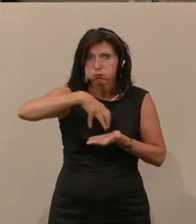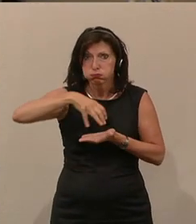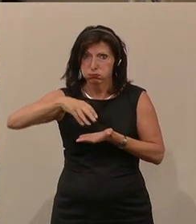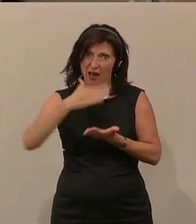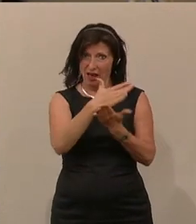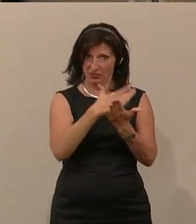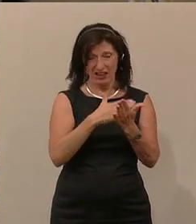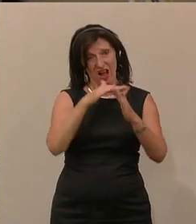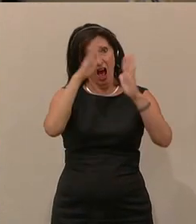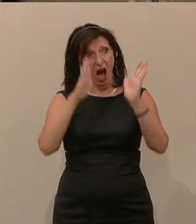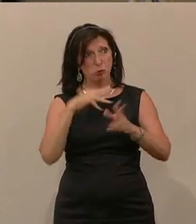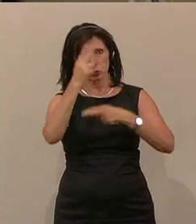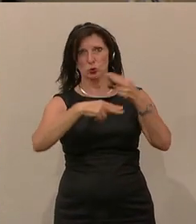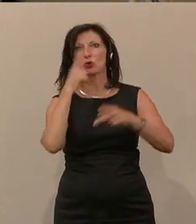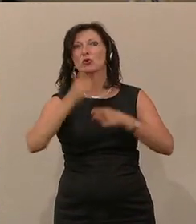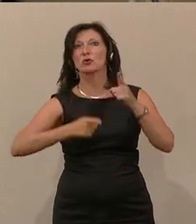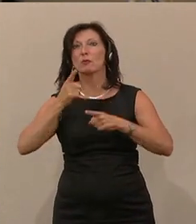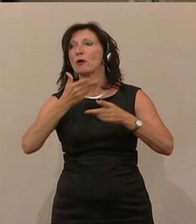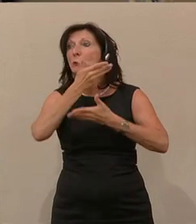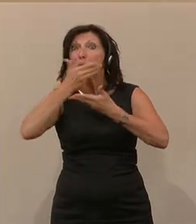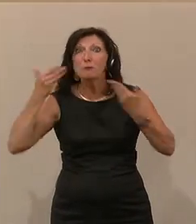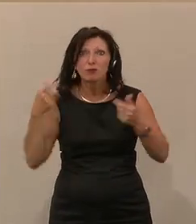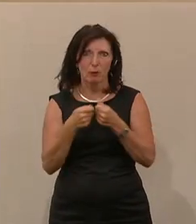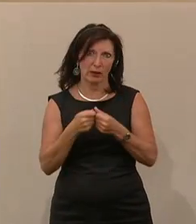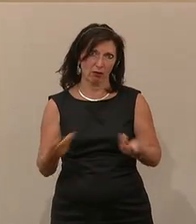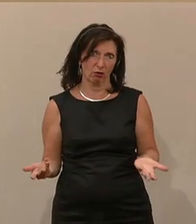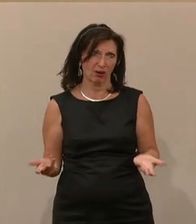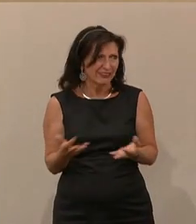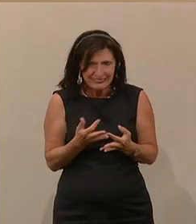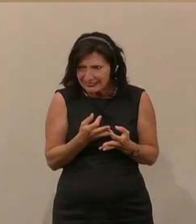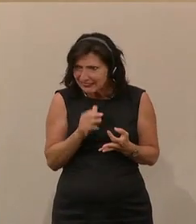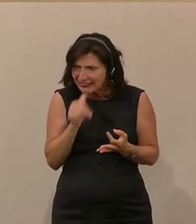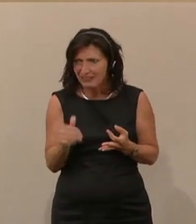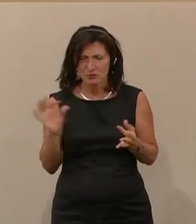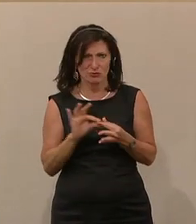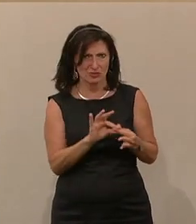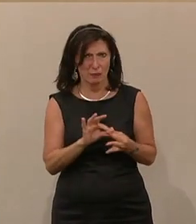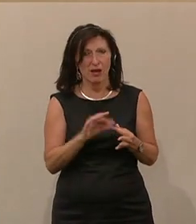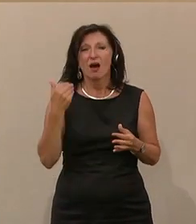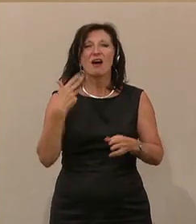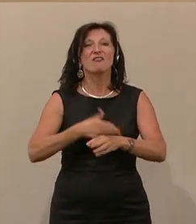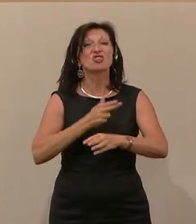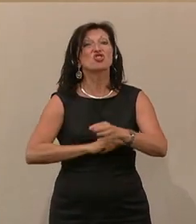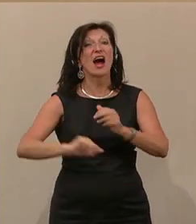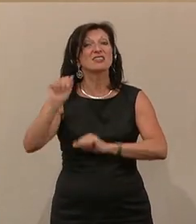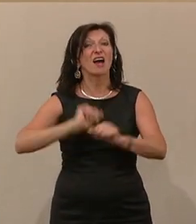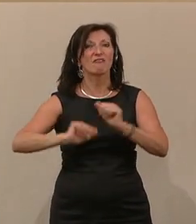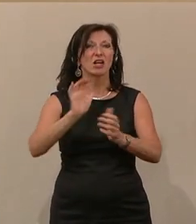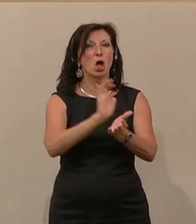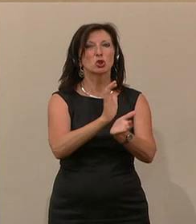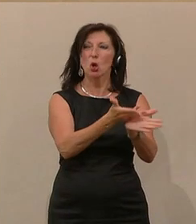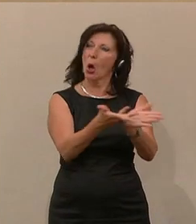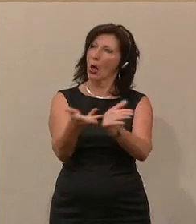mit dem hausdurchsuchungsbefehl zu tun rein gar nichts sie haben der staatsanwaltschaft zeugen präsentiert die wörtlich